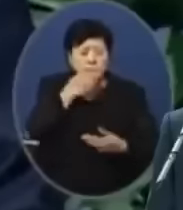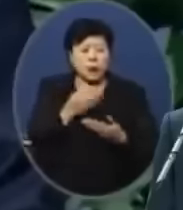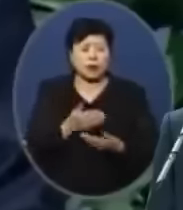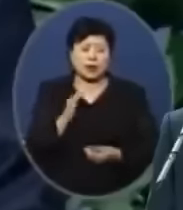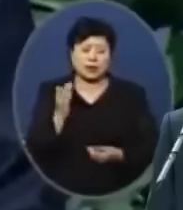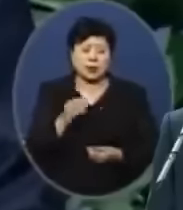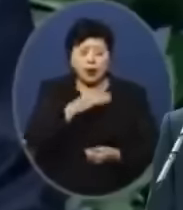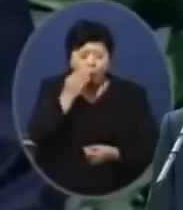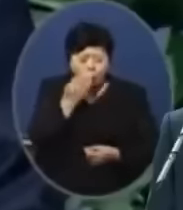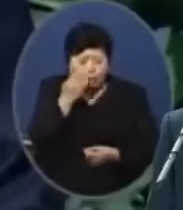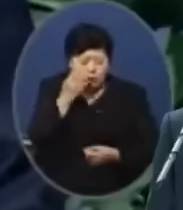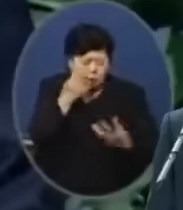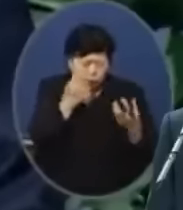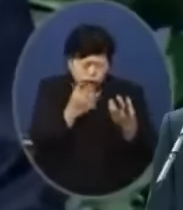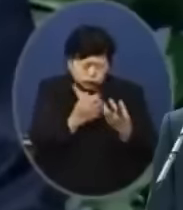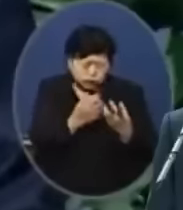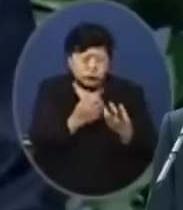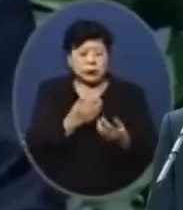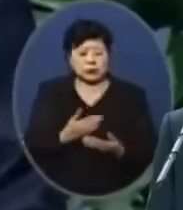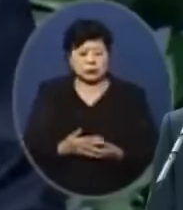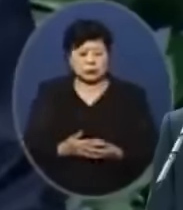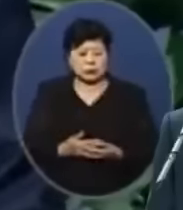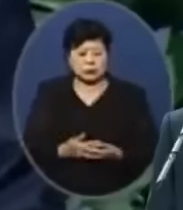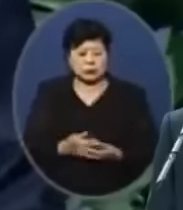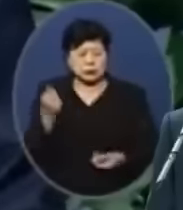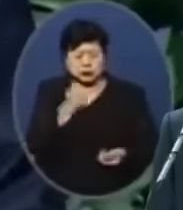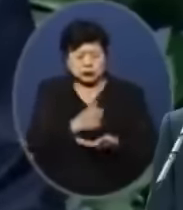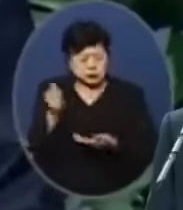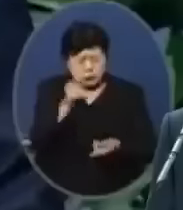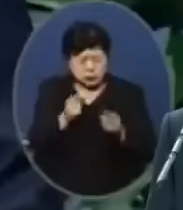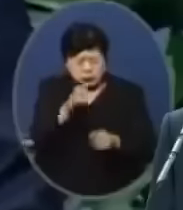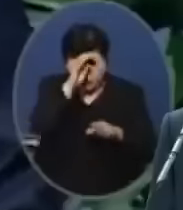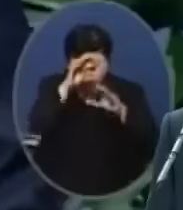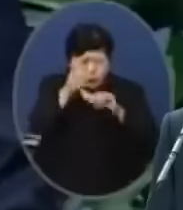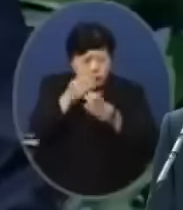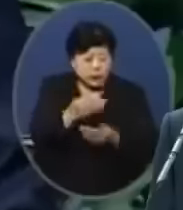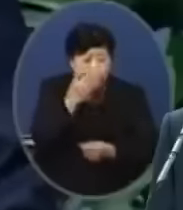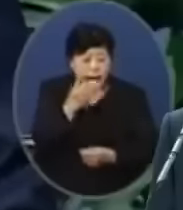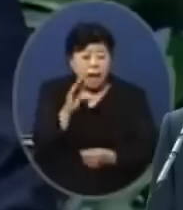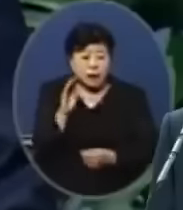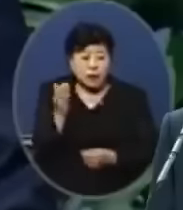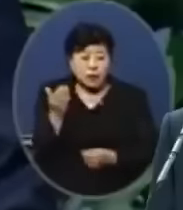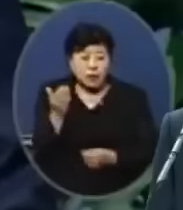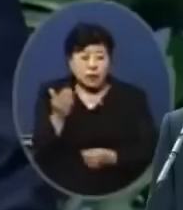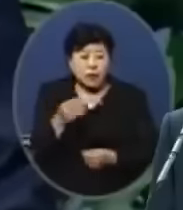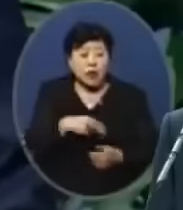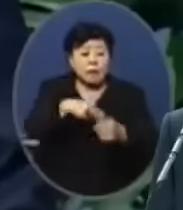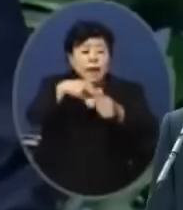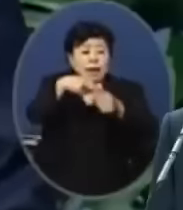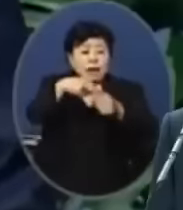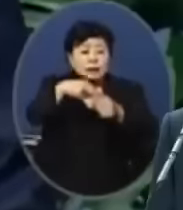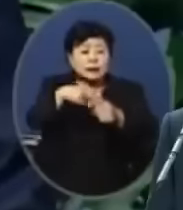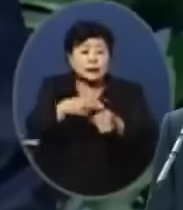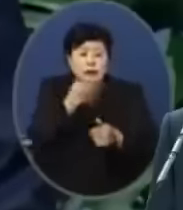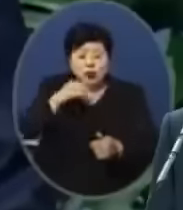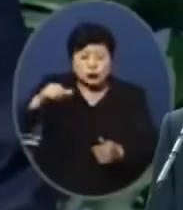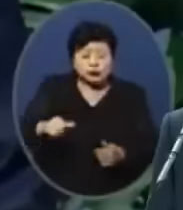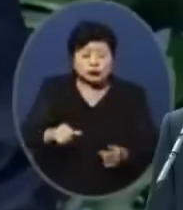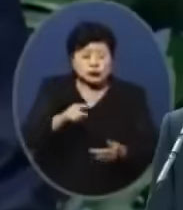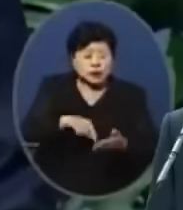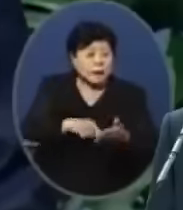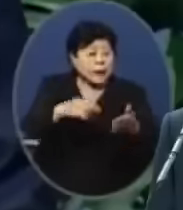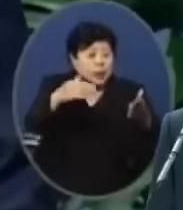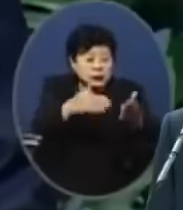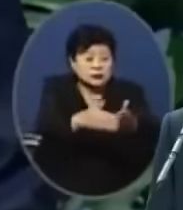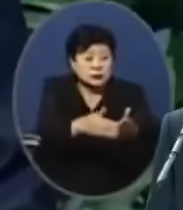되고 거룩함과 성결함을 얻게 되고 채찍에 맞은 공로로 병고침을 받게 되고 매달린 저주를 청산한 은혜로